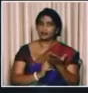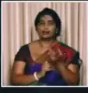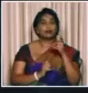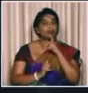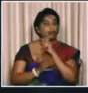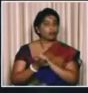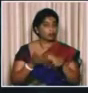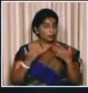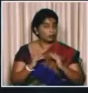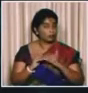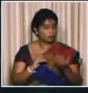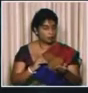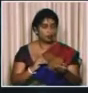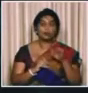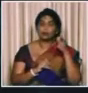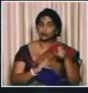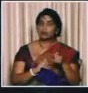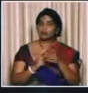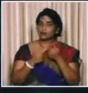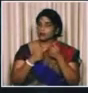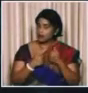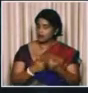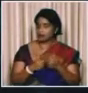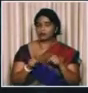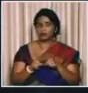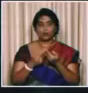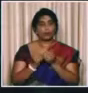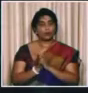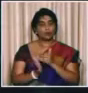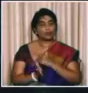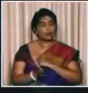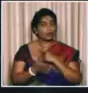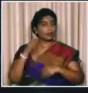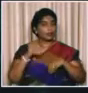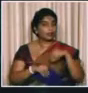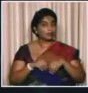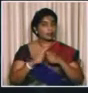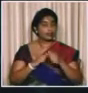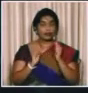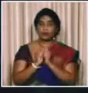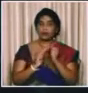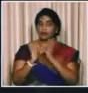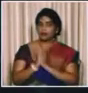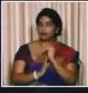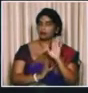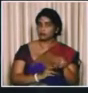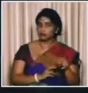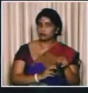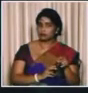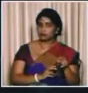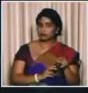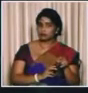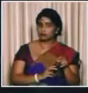ඔවුන් විශ්‍රාම ගියාට පස්සේ ඔවුන්ට සාධාරණ ලෙස තමන් කැමති දේශපාලන ව්‍යාපාරකට වැඩ කිරීමේ යුක්තිසහගත අයිතියක් තිබෙනවා